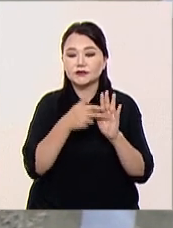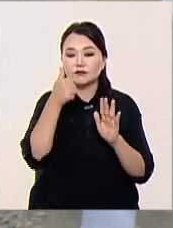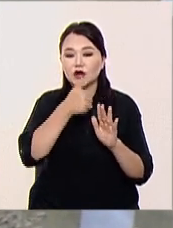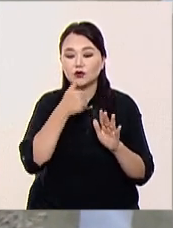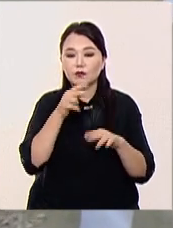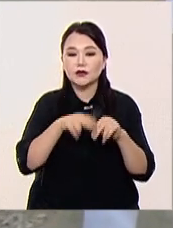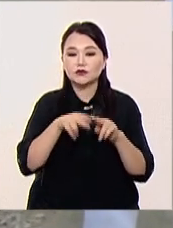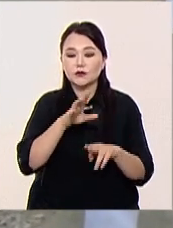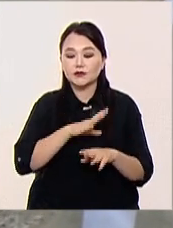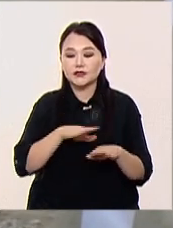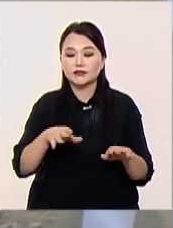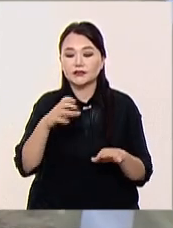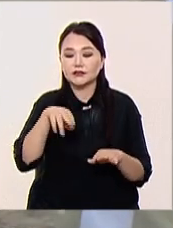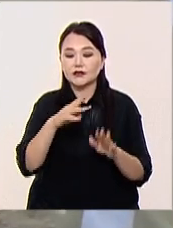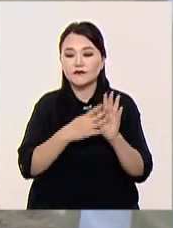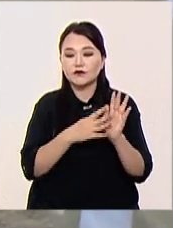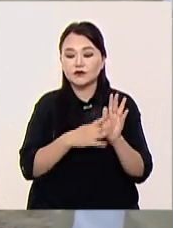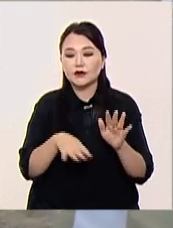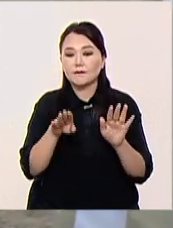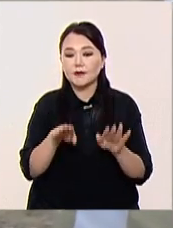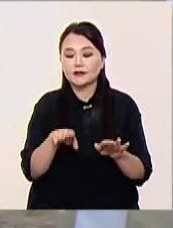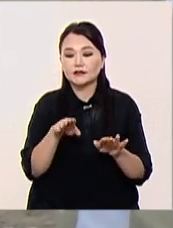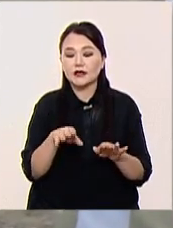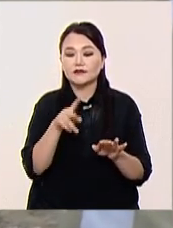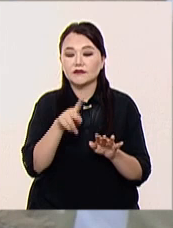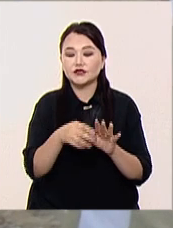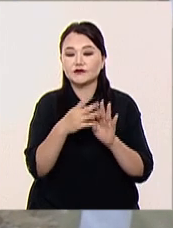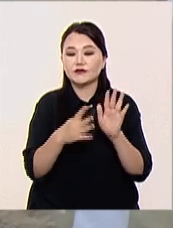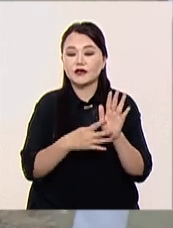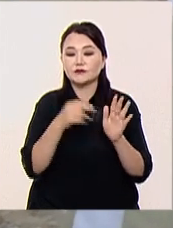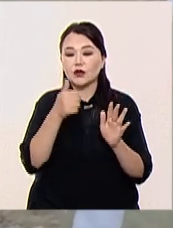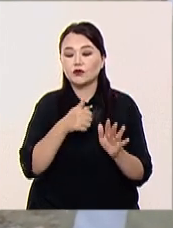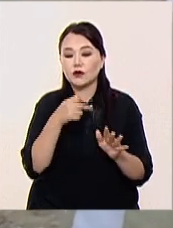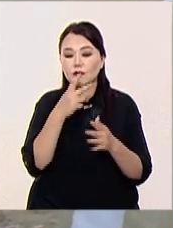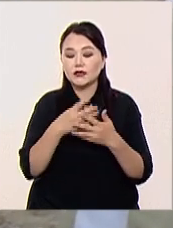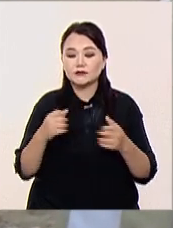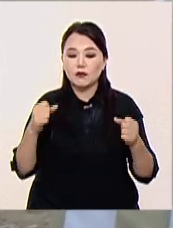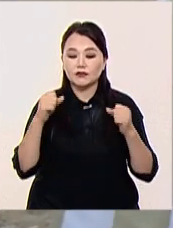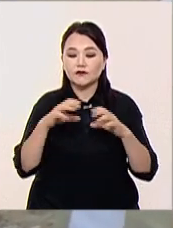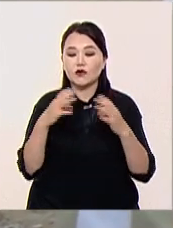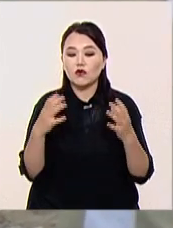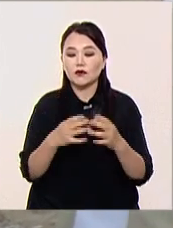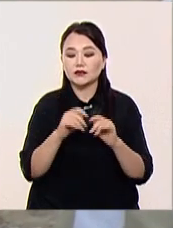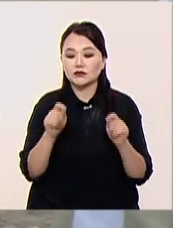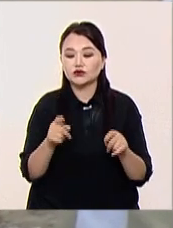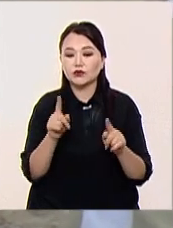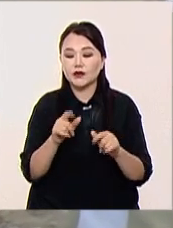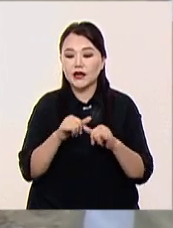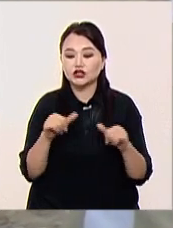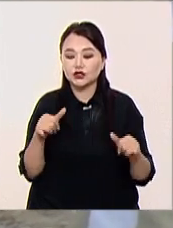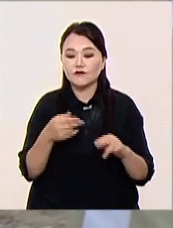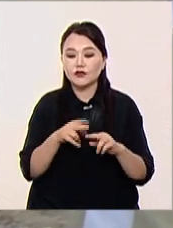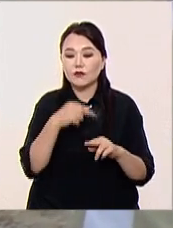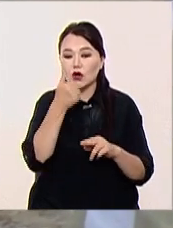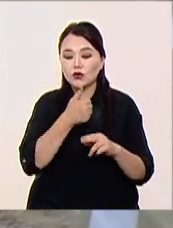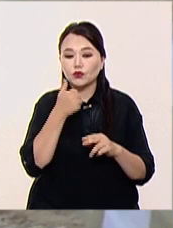году построили детский сад на 90 мест. В 2019 предоставили спортивный комплекс. Сейчас, чтобы его расширить, мы в этом